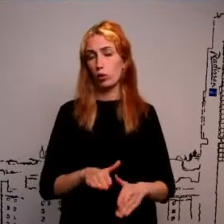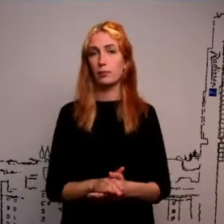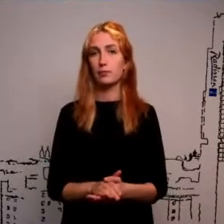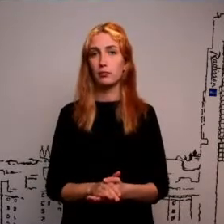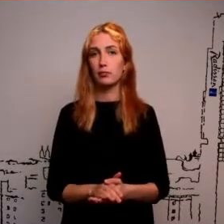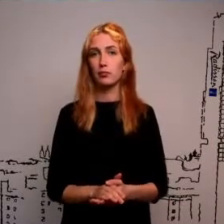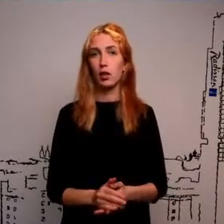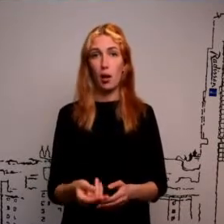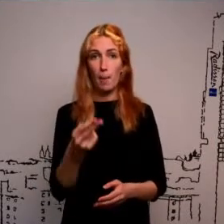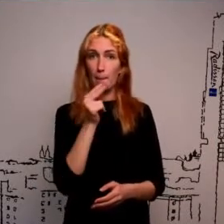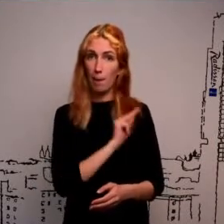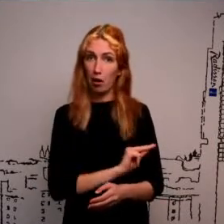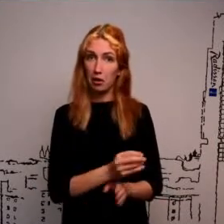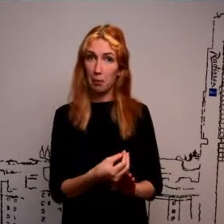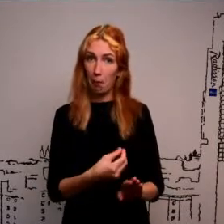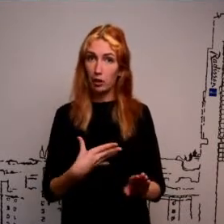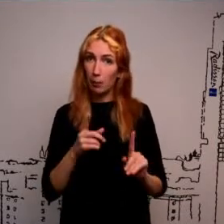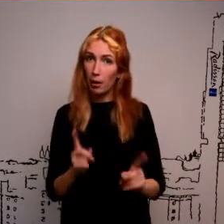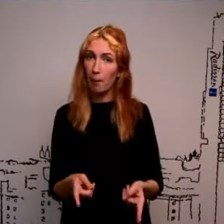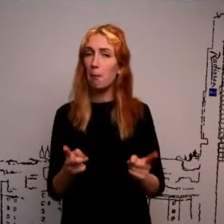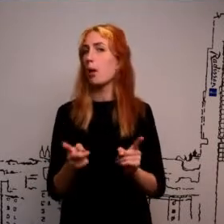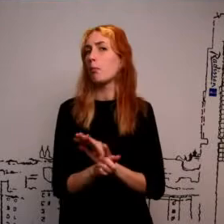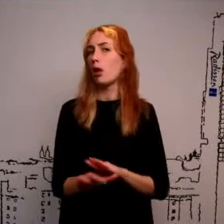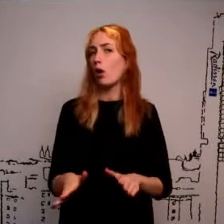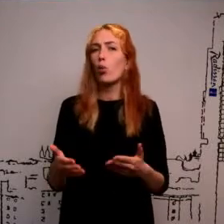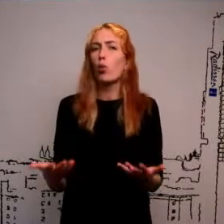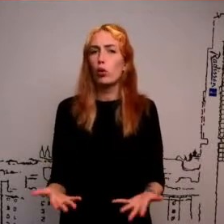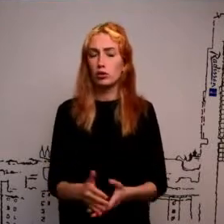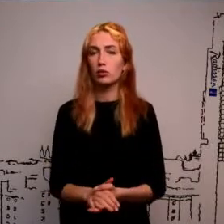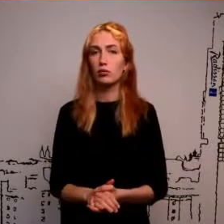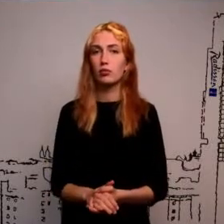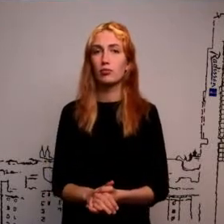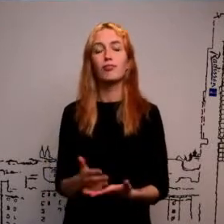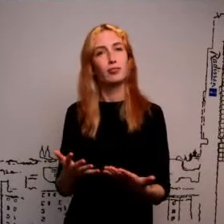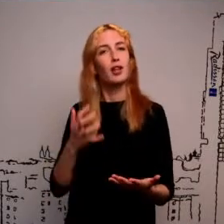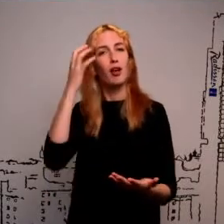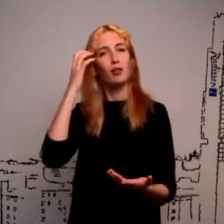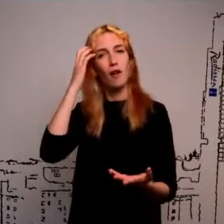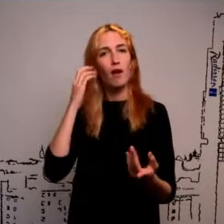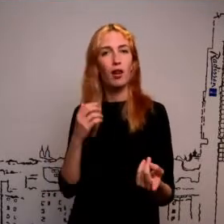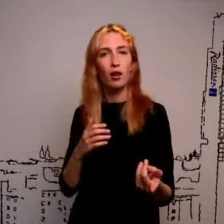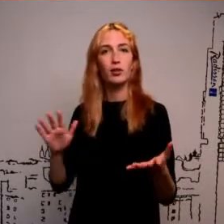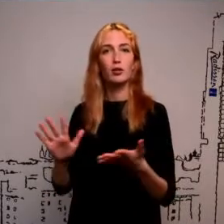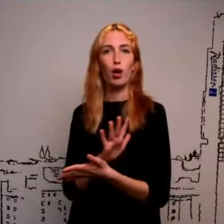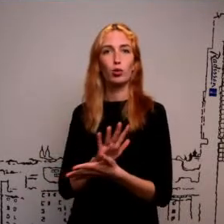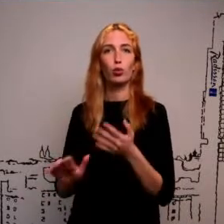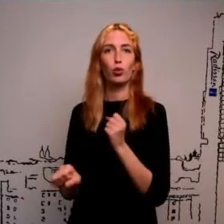palka peab maksma või ei pea? Et selline väike kaval nüke, et saaks nagu tasuta tööd, eks ole.